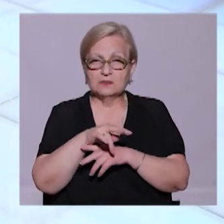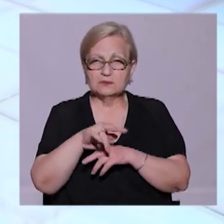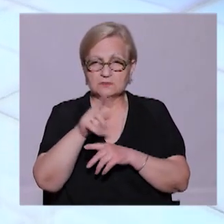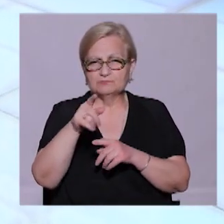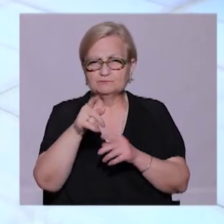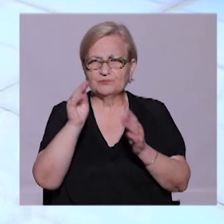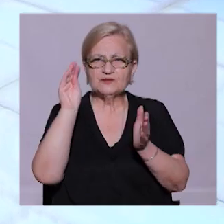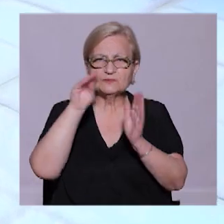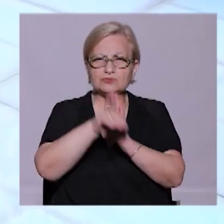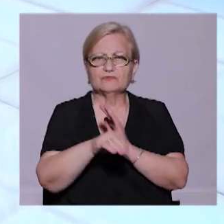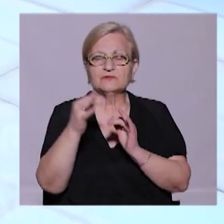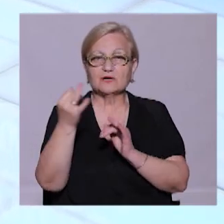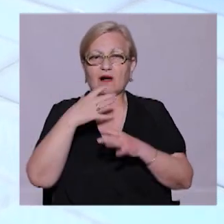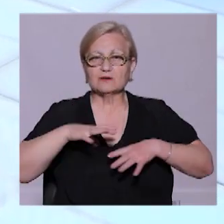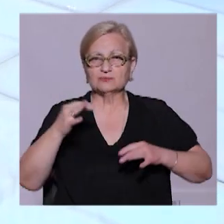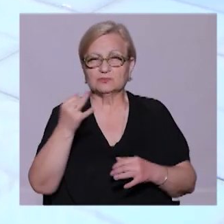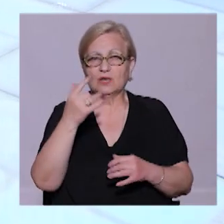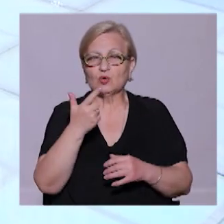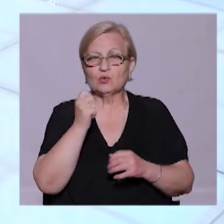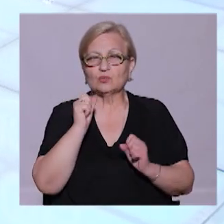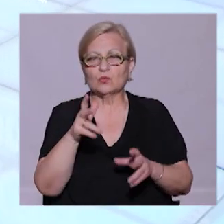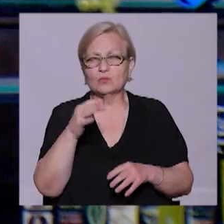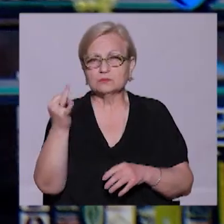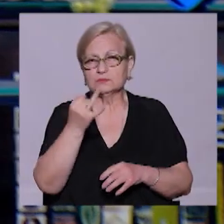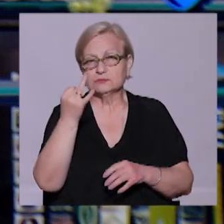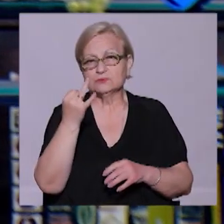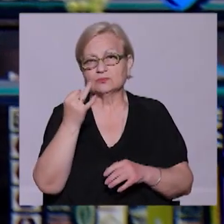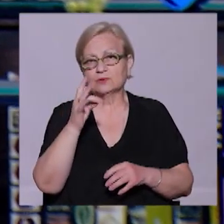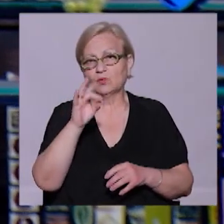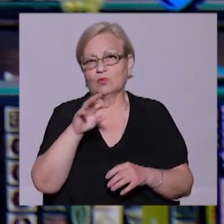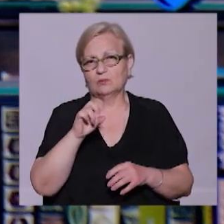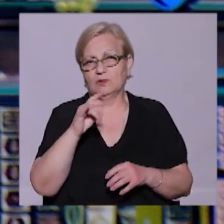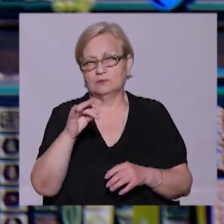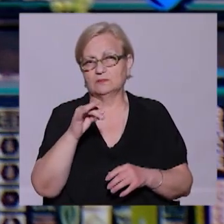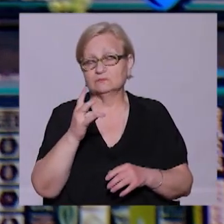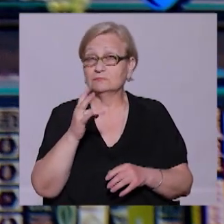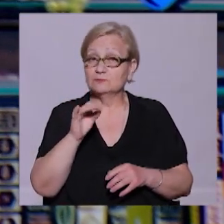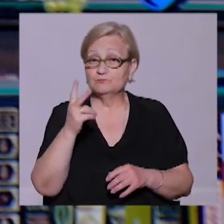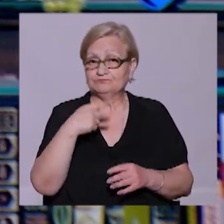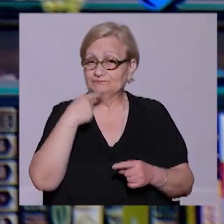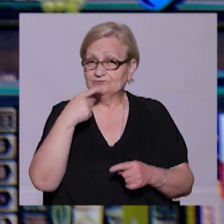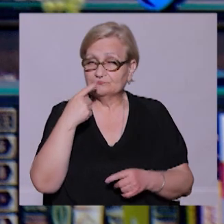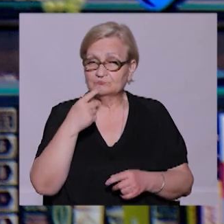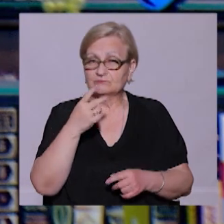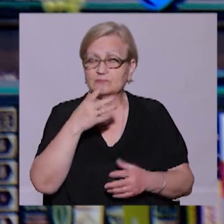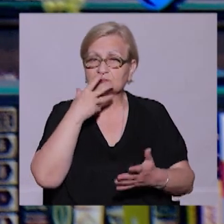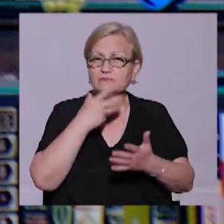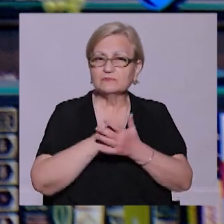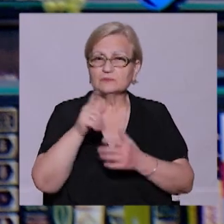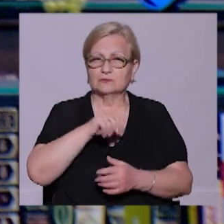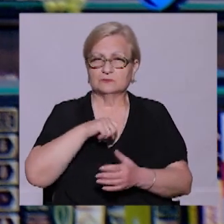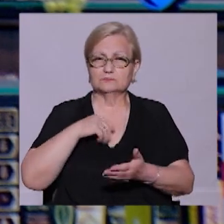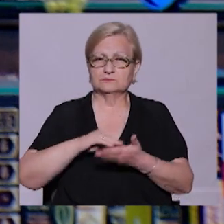ლიტერატურათმცოდნეობაში ის შესულია როგორც ისტორიული რომანი. თუმცა უნდა ითქვას, რომ საკუთრივ